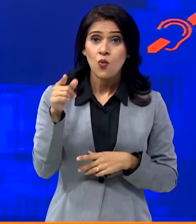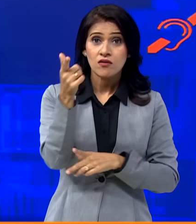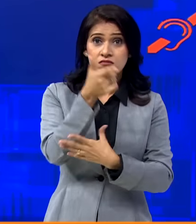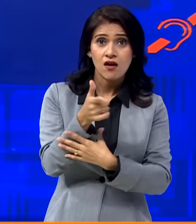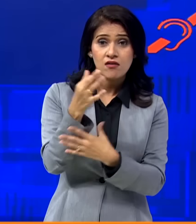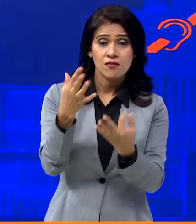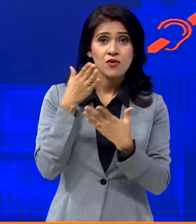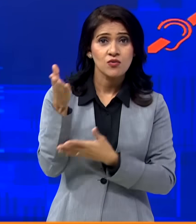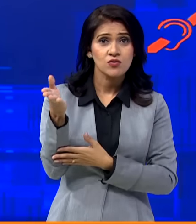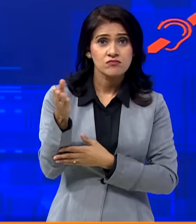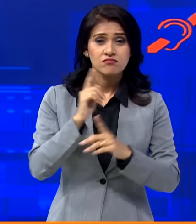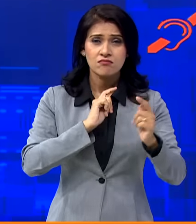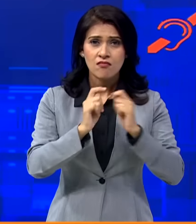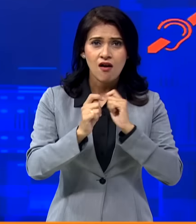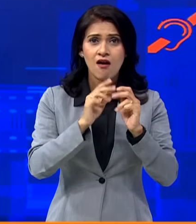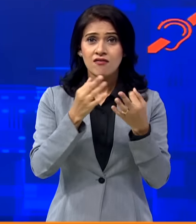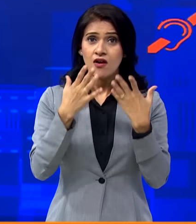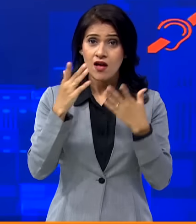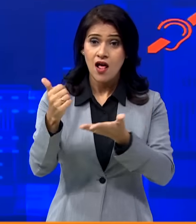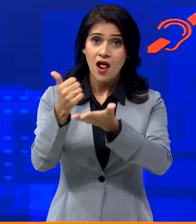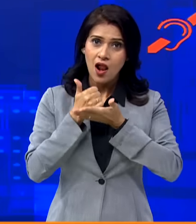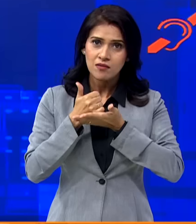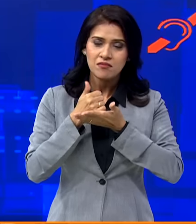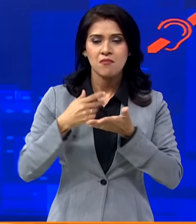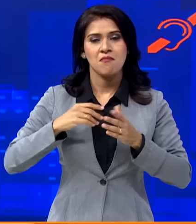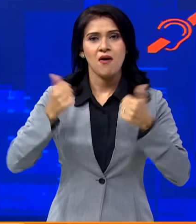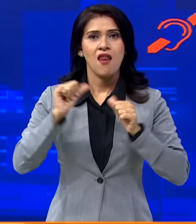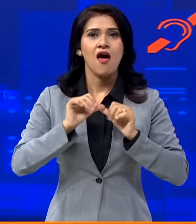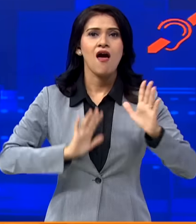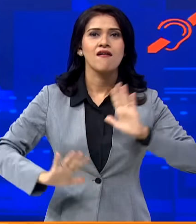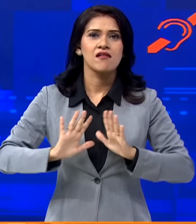एक्टर बन जाता है और जिसे आप जैसा डायरेक्टर नहीं